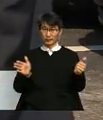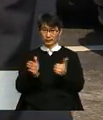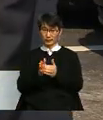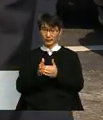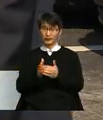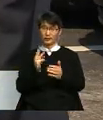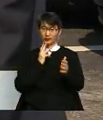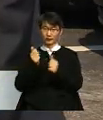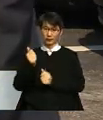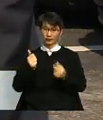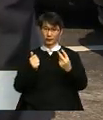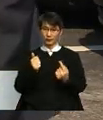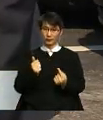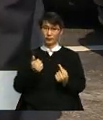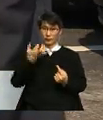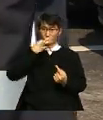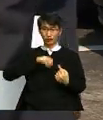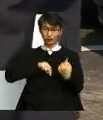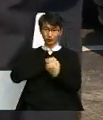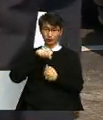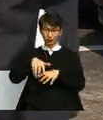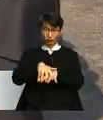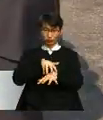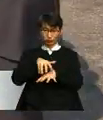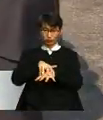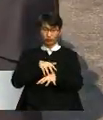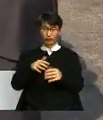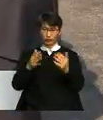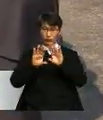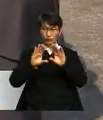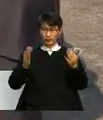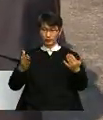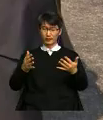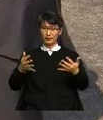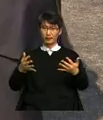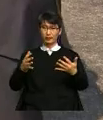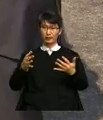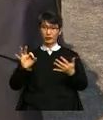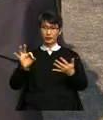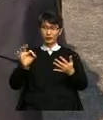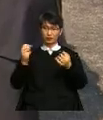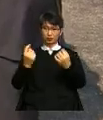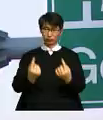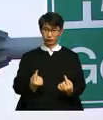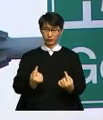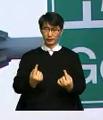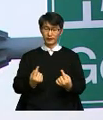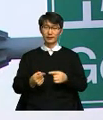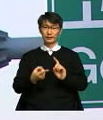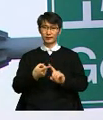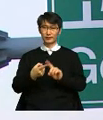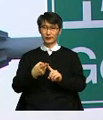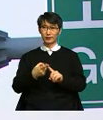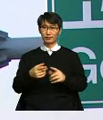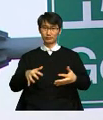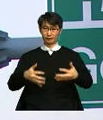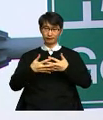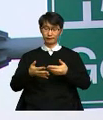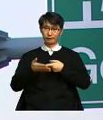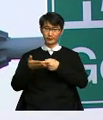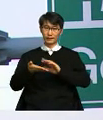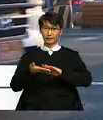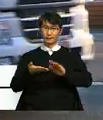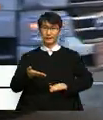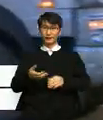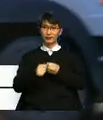경기도 의원들 역시 수익구조 공개 및 통행료 조정 협상을 촉구하는 결의안을 전달했습니다. 이번